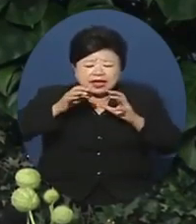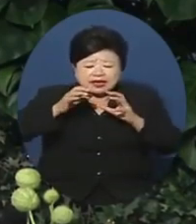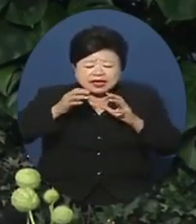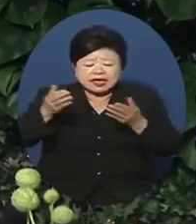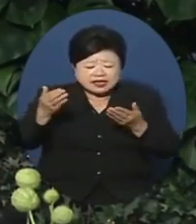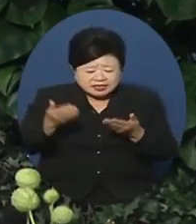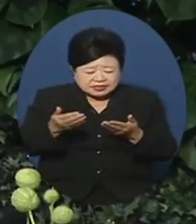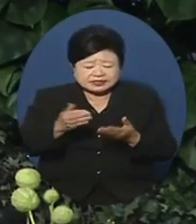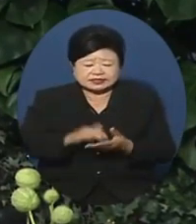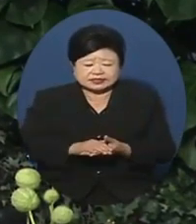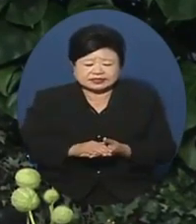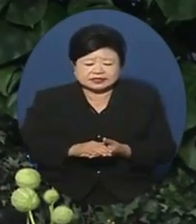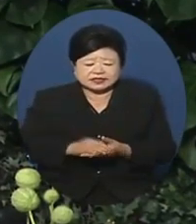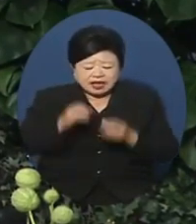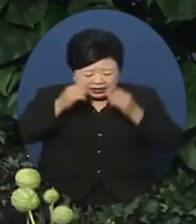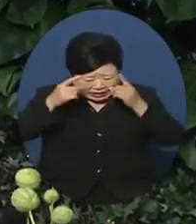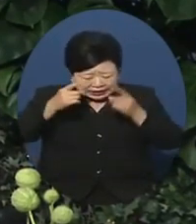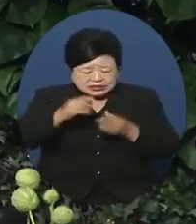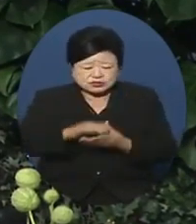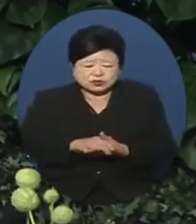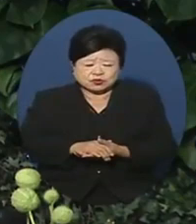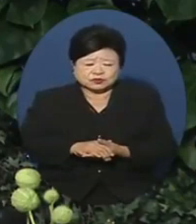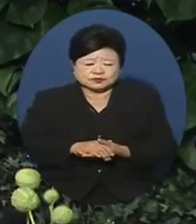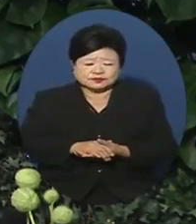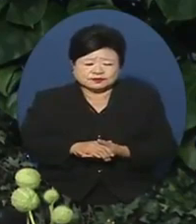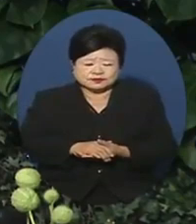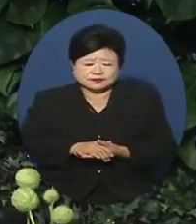일들이 다 깨달아지고